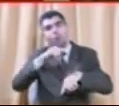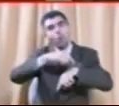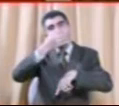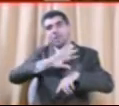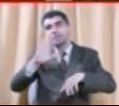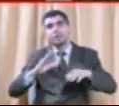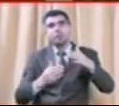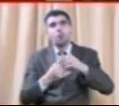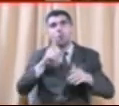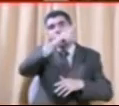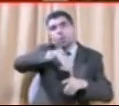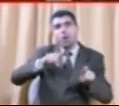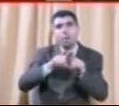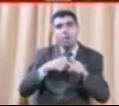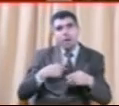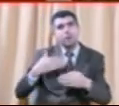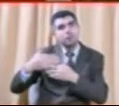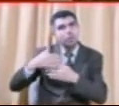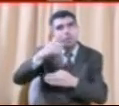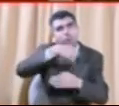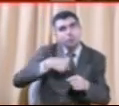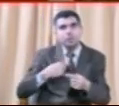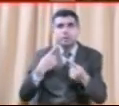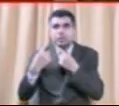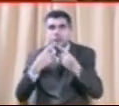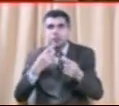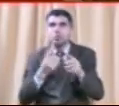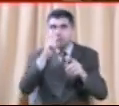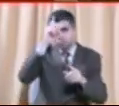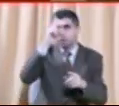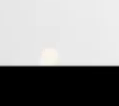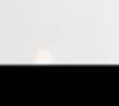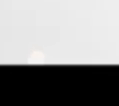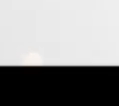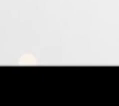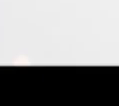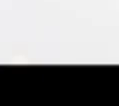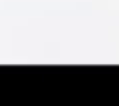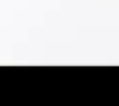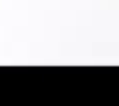أنا رهن إشارتكم لتقديم كافة البيانات والتوضيحات والتدقيقات إن شاء الله في اللجنة المختصة.